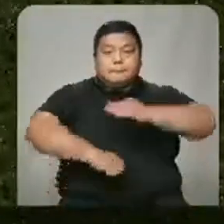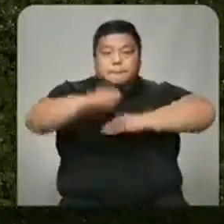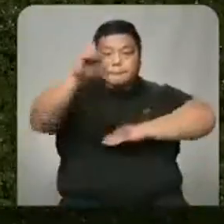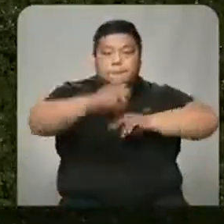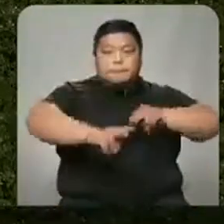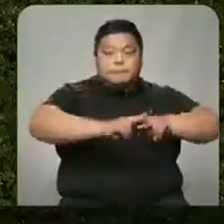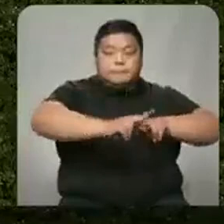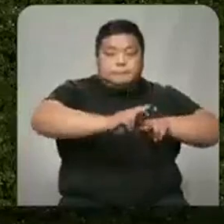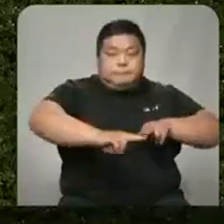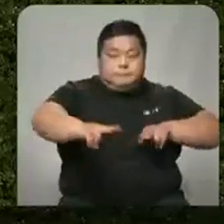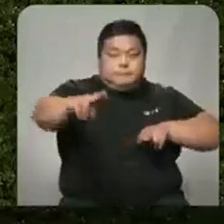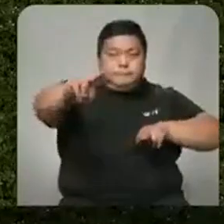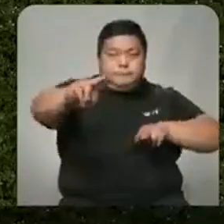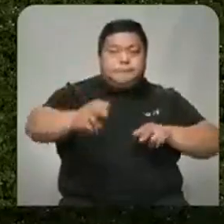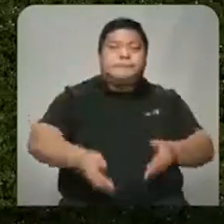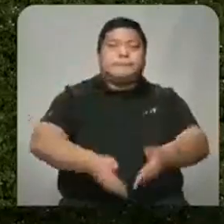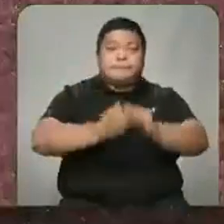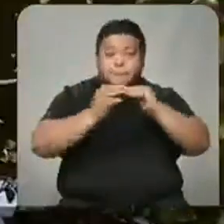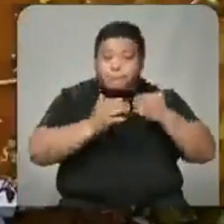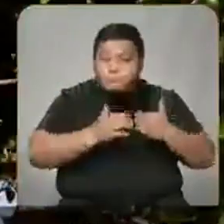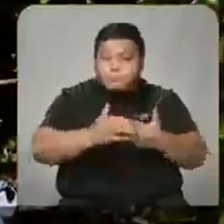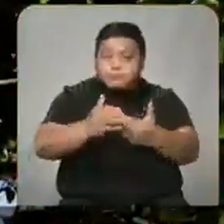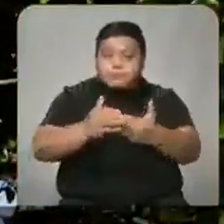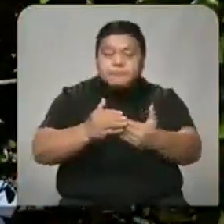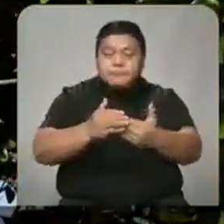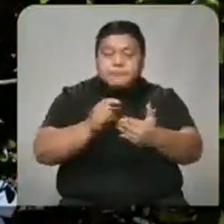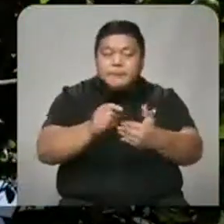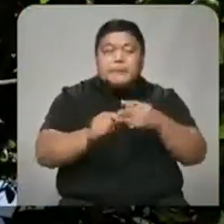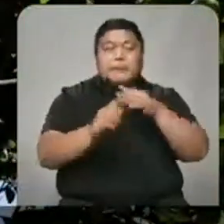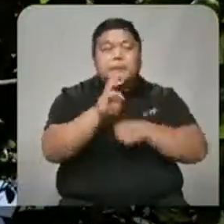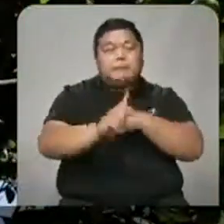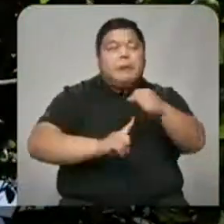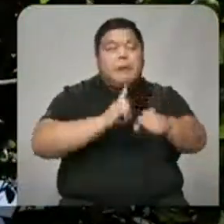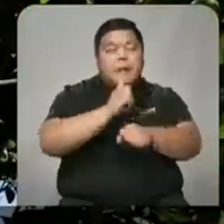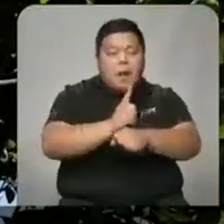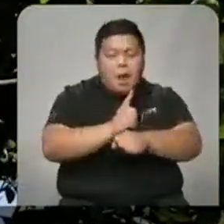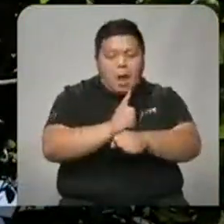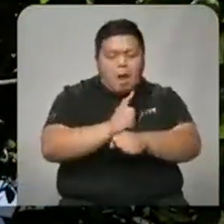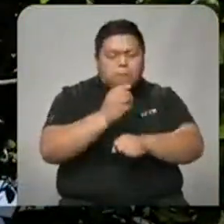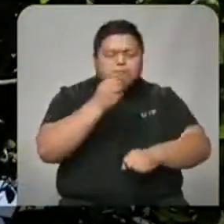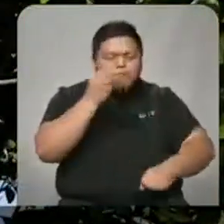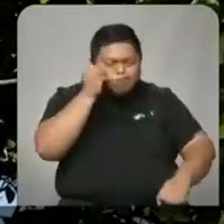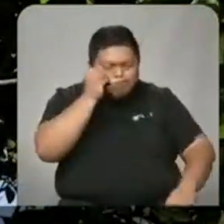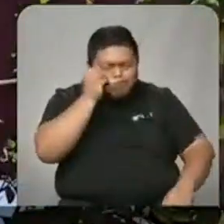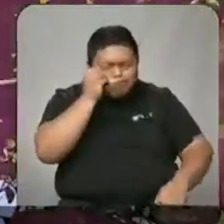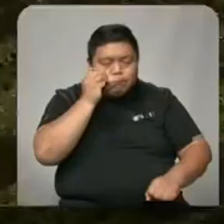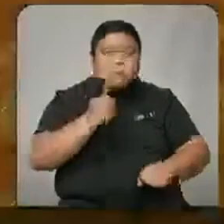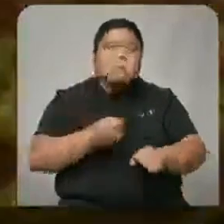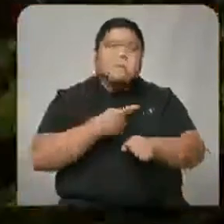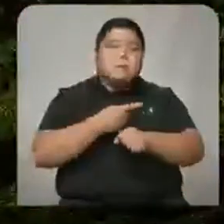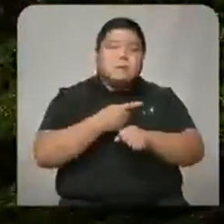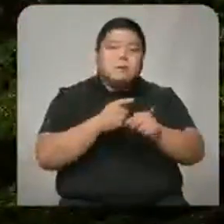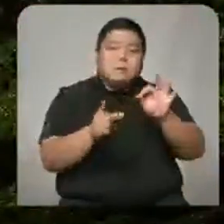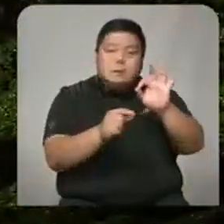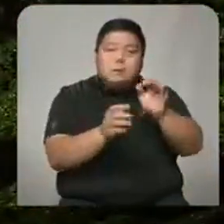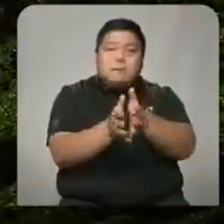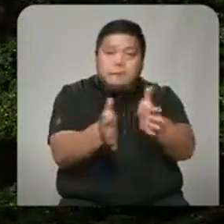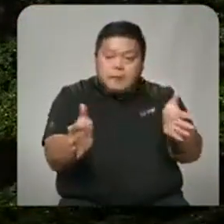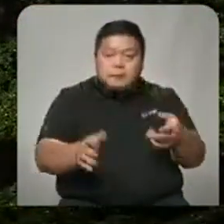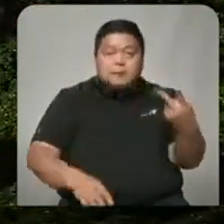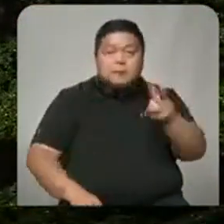양양 5세 케이블카 건설사업이 사업 추진 40여년만에 공사를 시작합니다 2026년 초 운행을